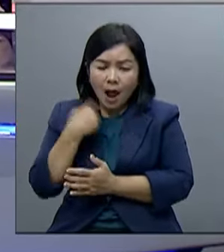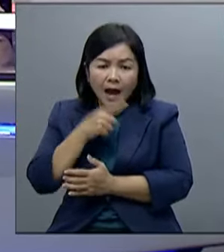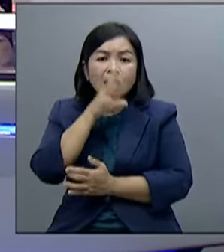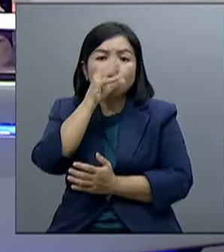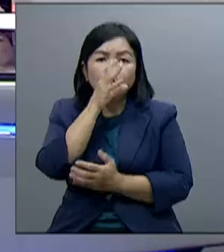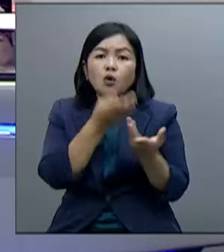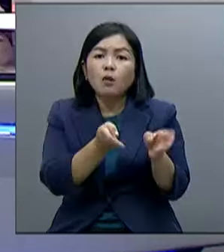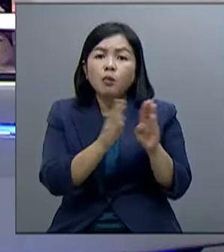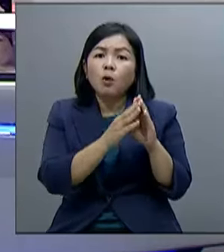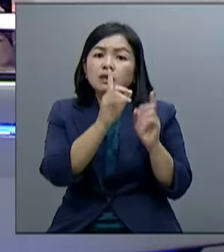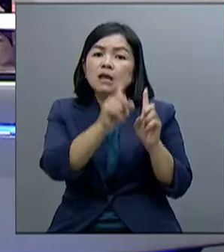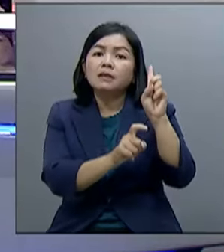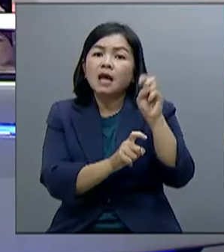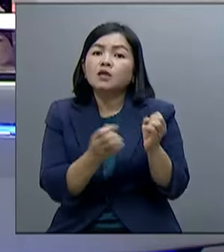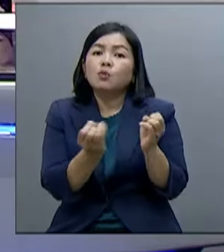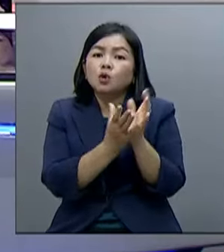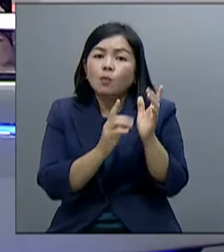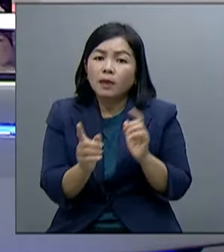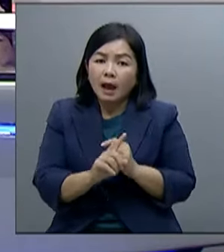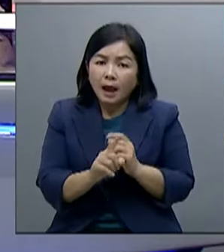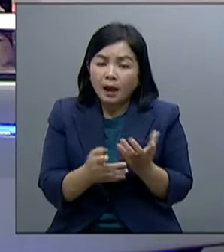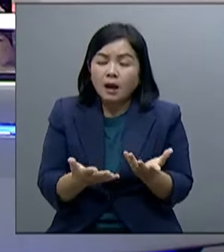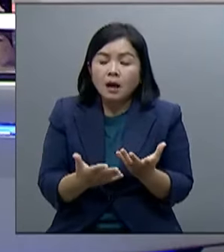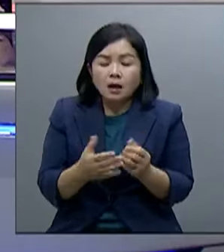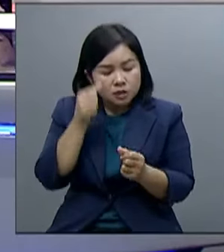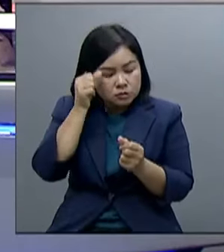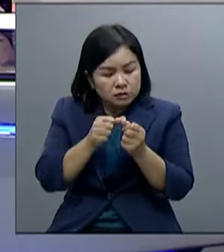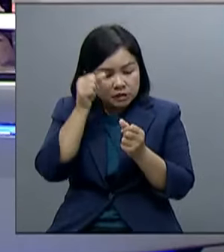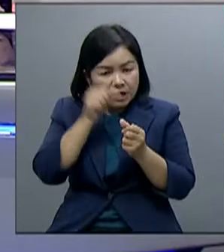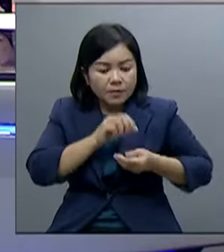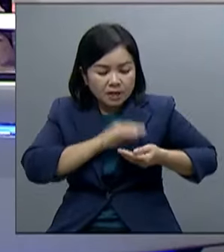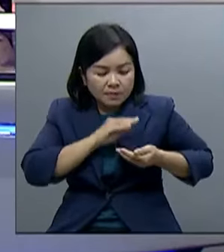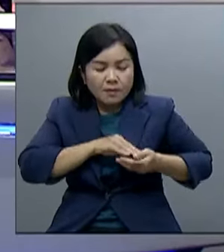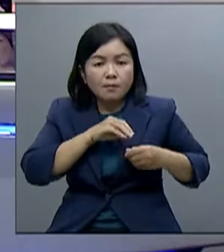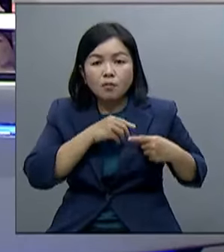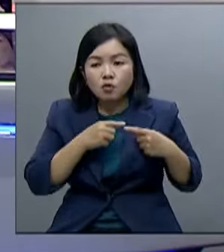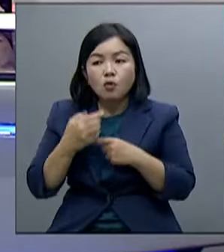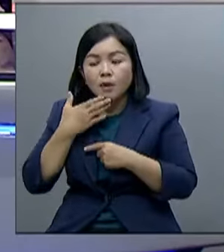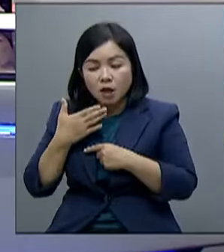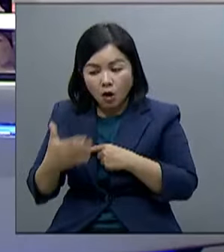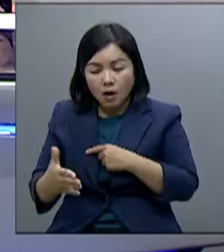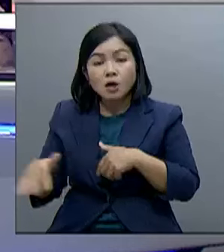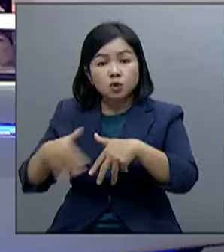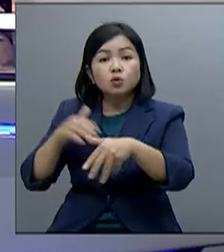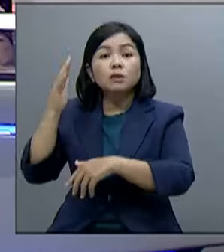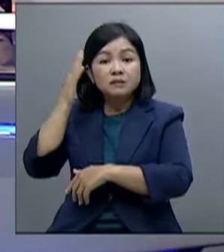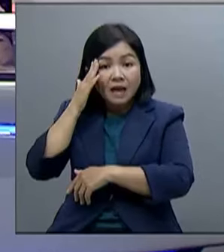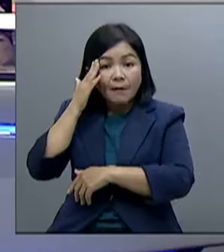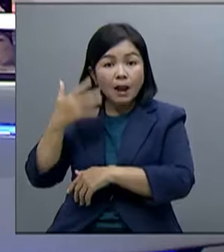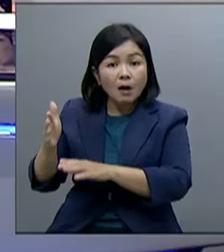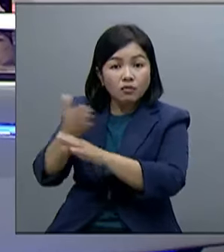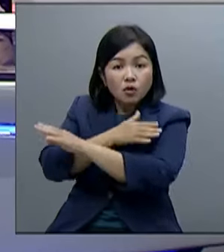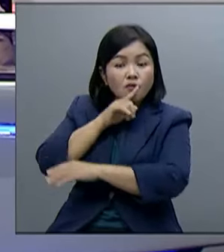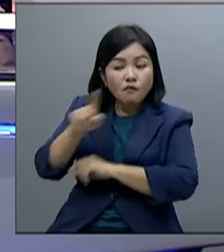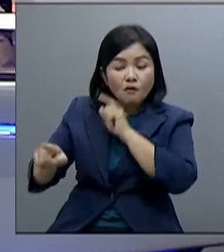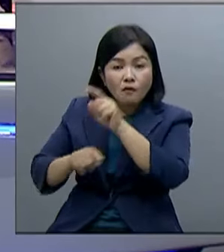ครอบครัวของคนที่ได้รับผลกระทบนี่ยังคงเป็นปมมาจนถึงทุกวันนี้ค่ะคุณผู้ชมทราบมั้ยคะในอดีตมีการฟ้องร้องกัน